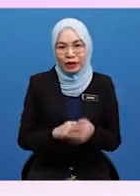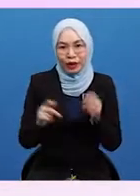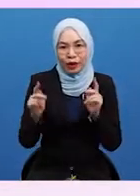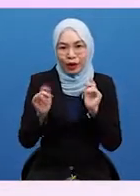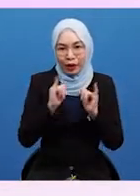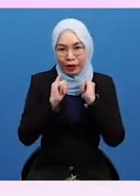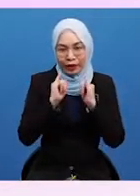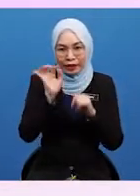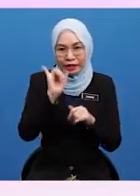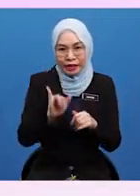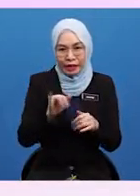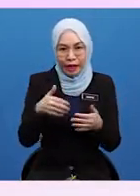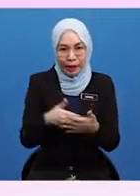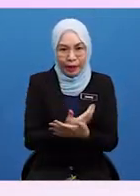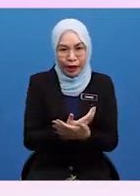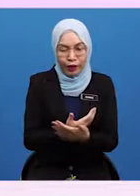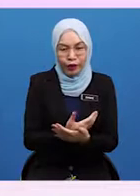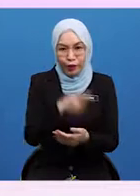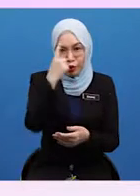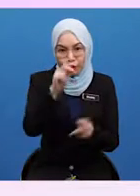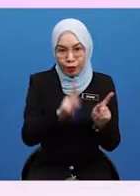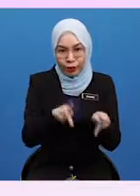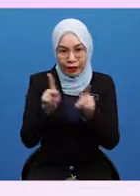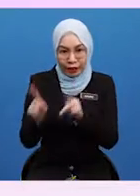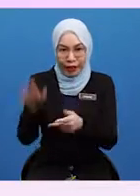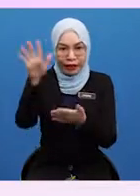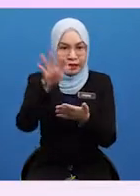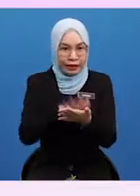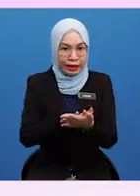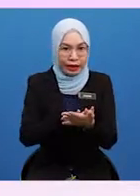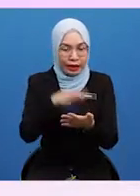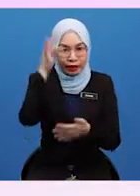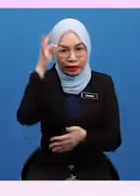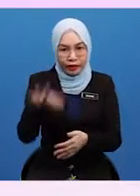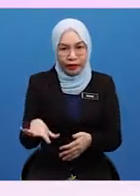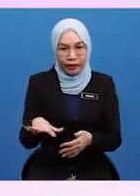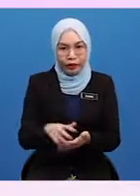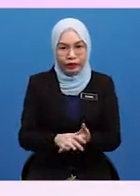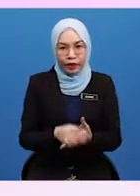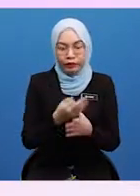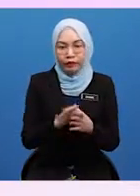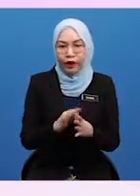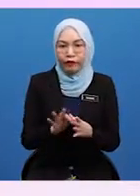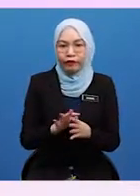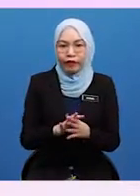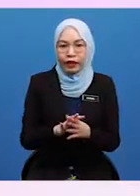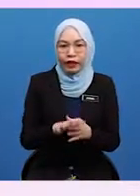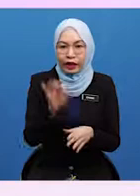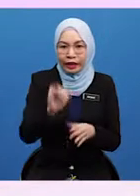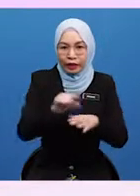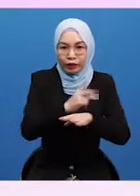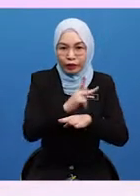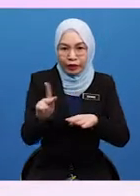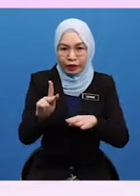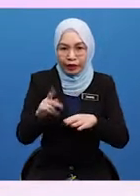memindahkan salinan dokumen menggunakan mesin fax yang